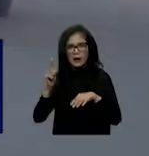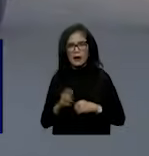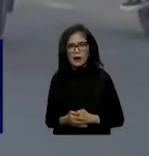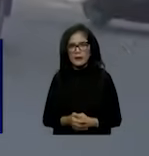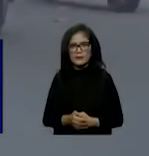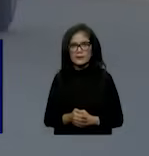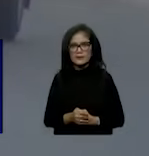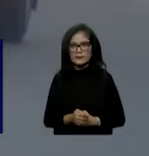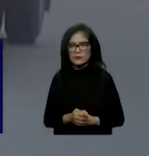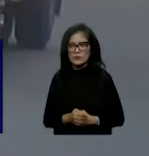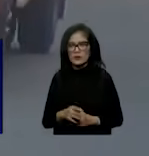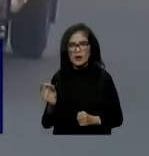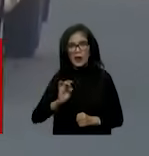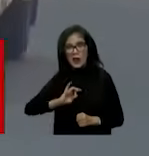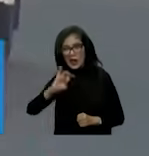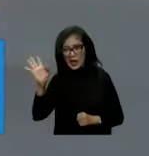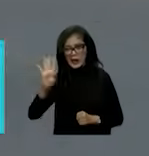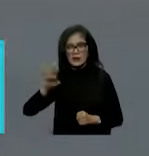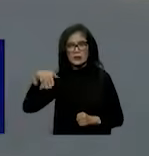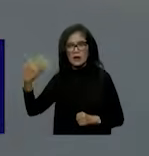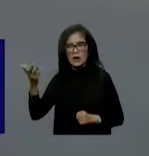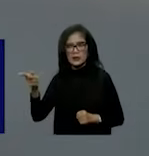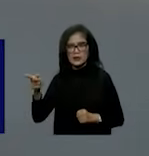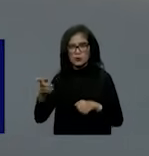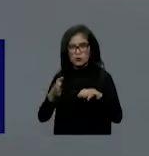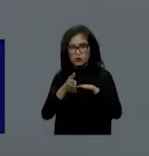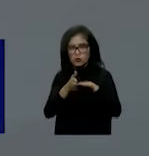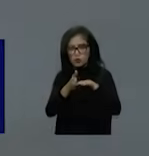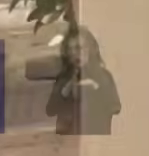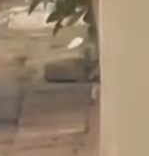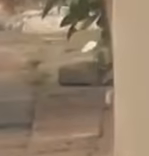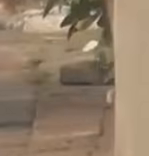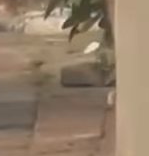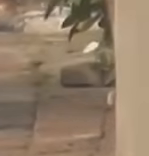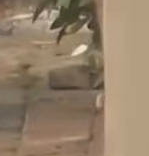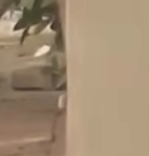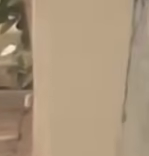Sementara sejumlah pengendara lainnya memilih memundurkan kendaraannya saat mengetahui Satlantas Polres